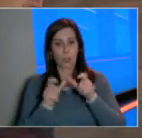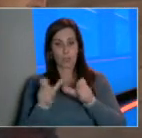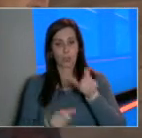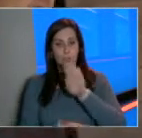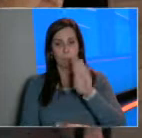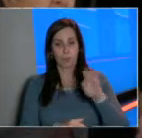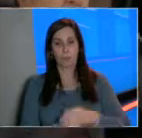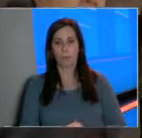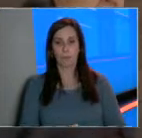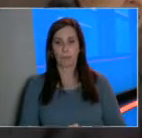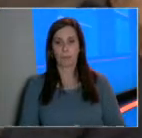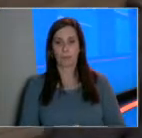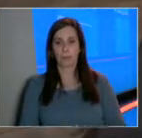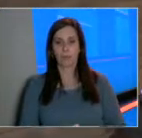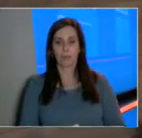של ראש הממשלה?